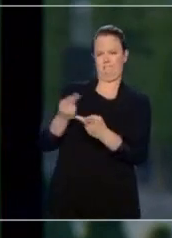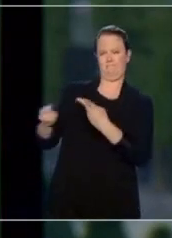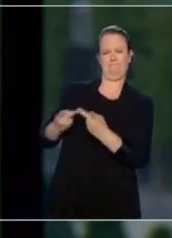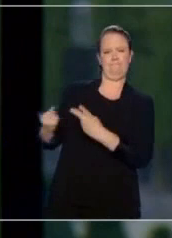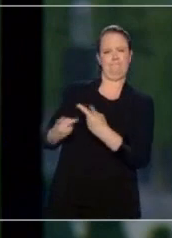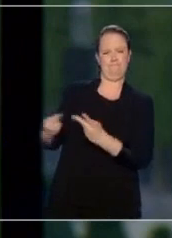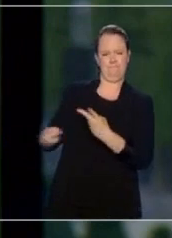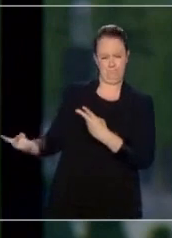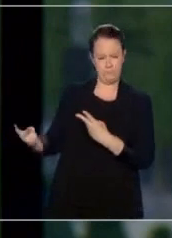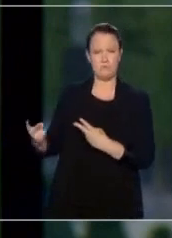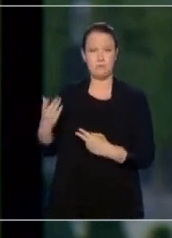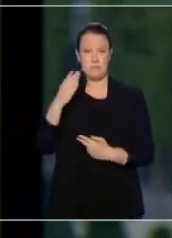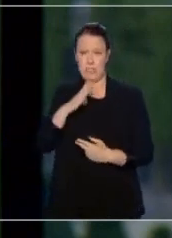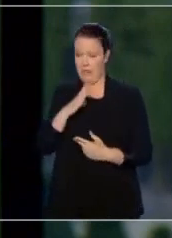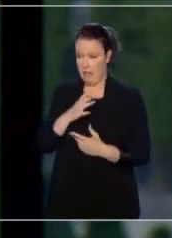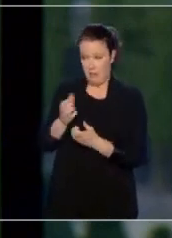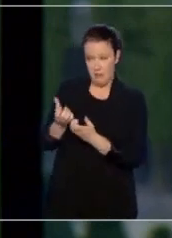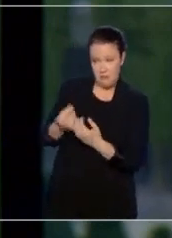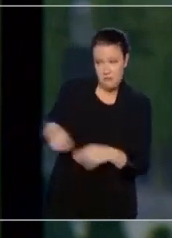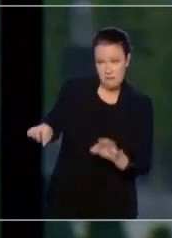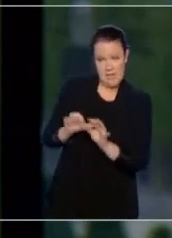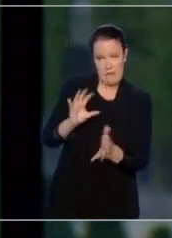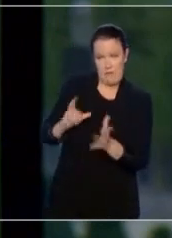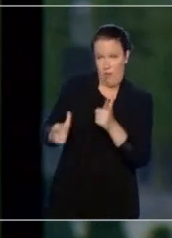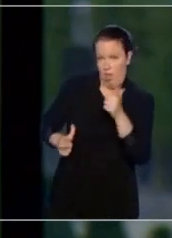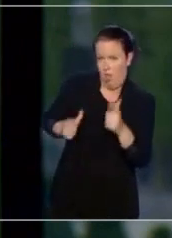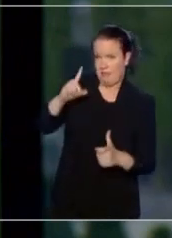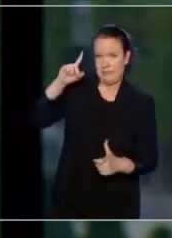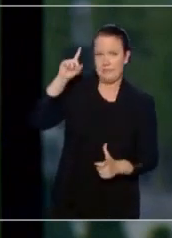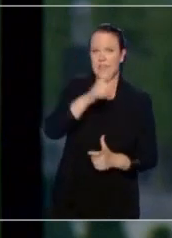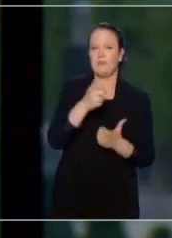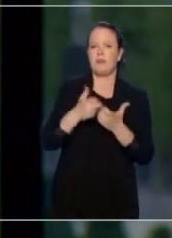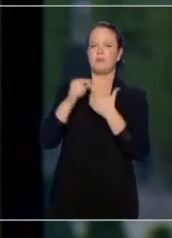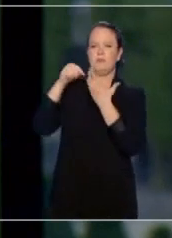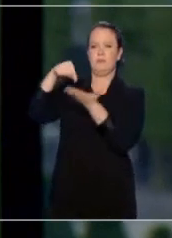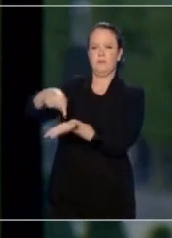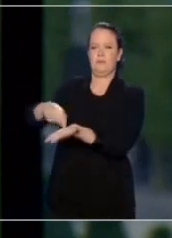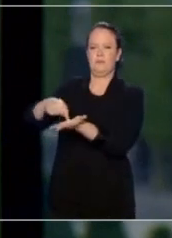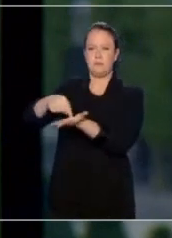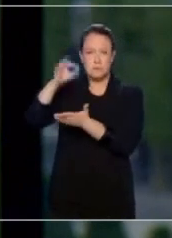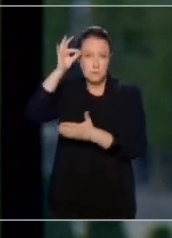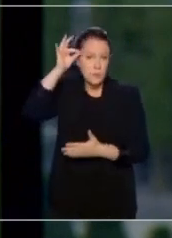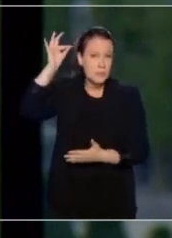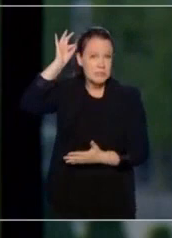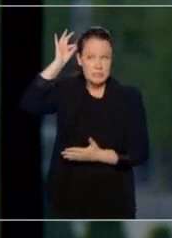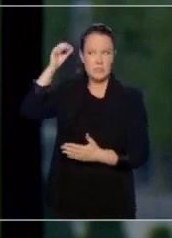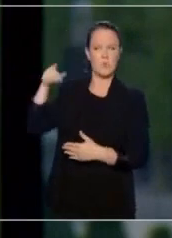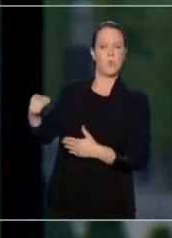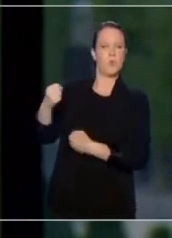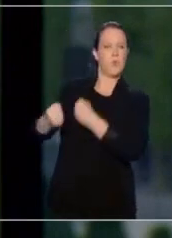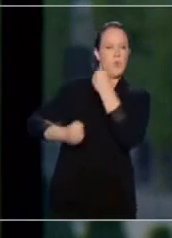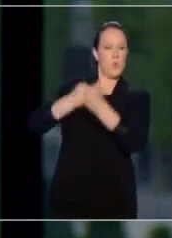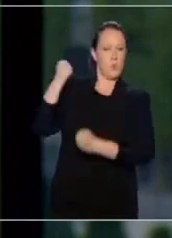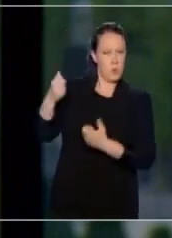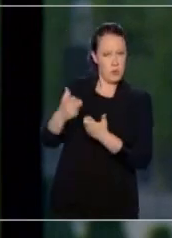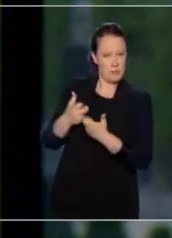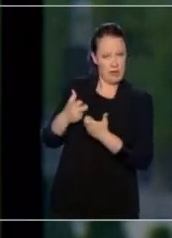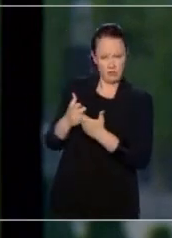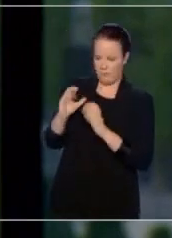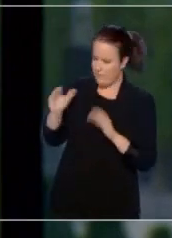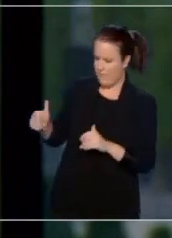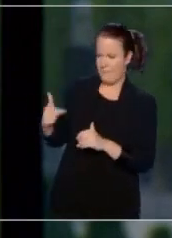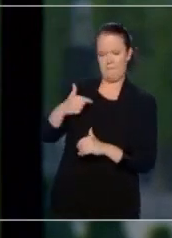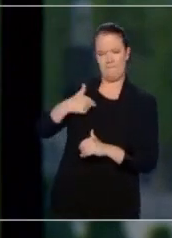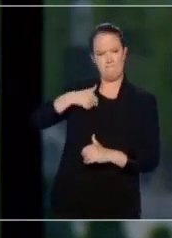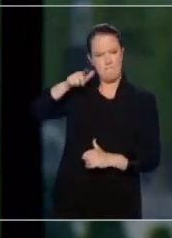encore notre aide et je pense particulièrement à la tunisie pour en finir durablement avec la pandémie nous devons